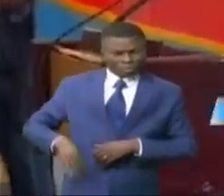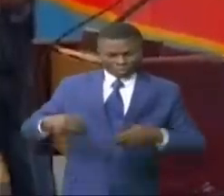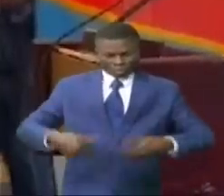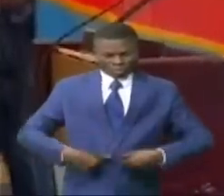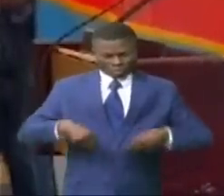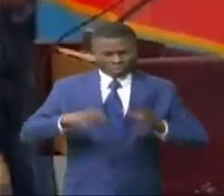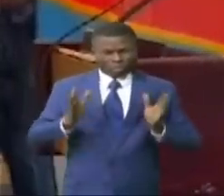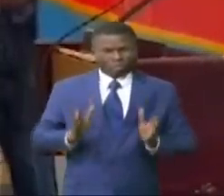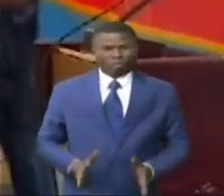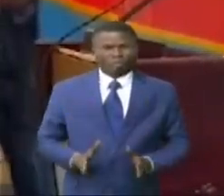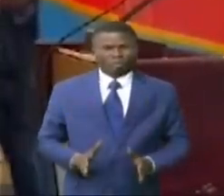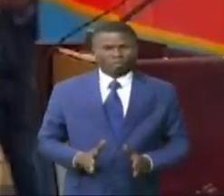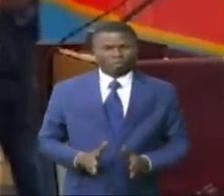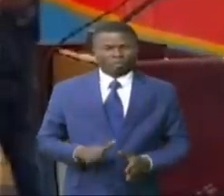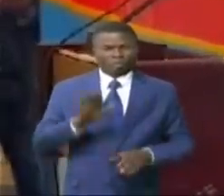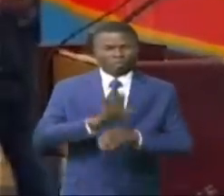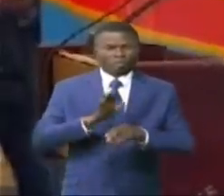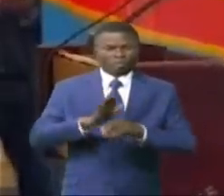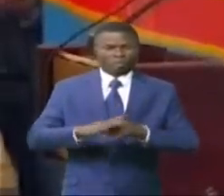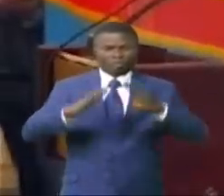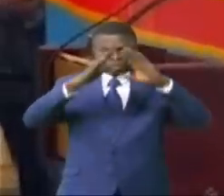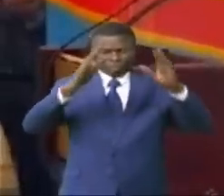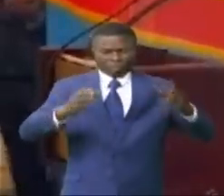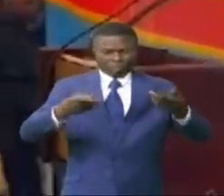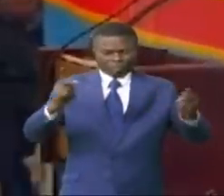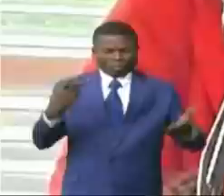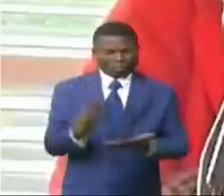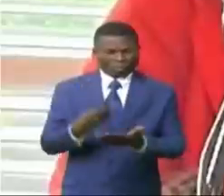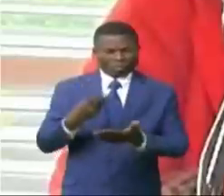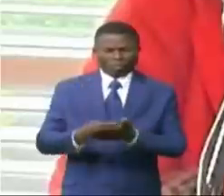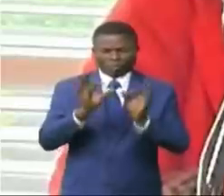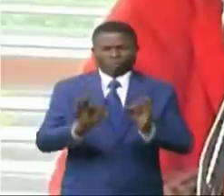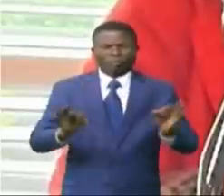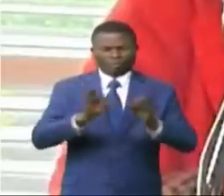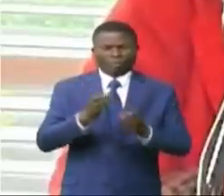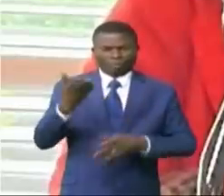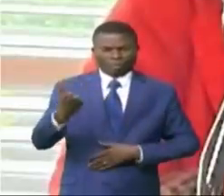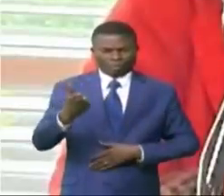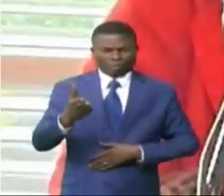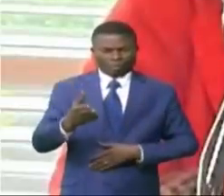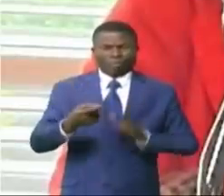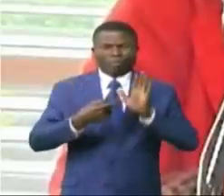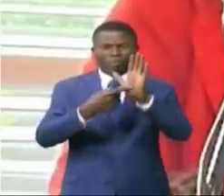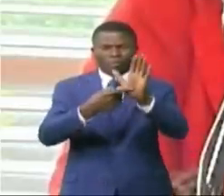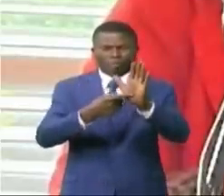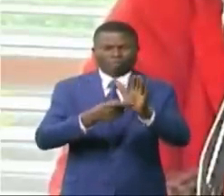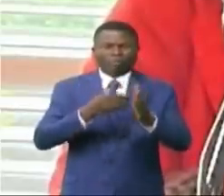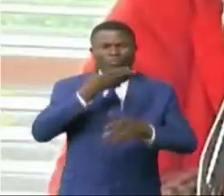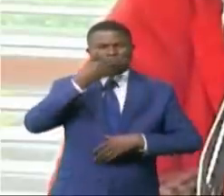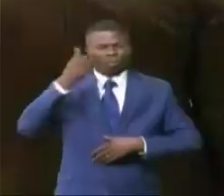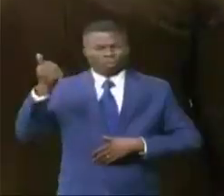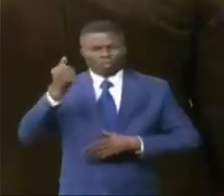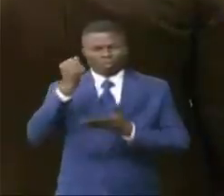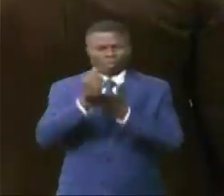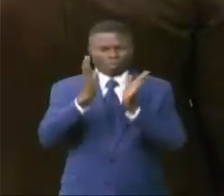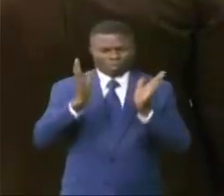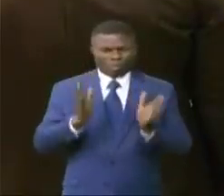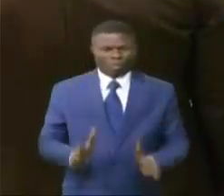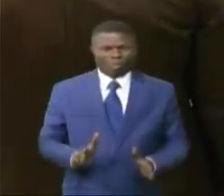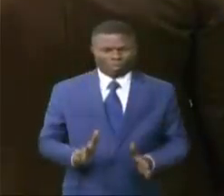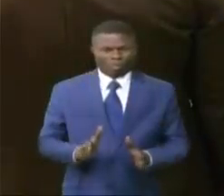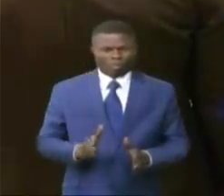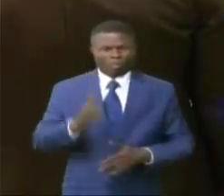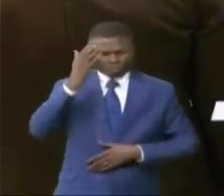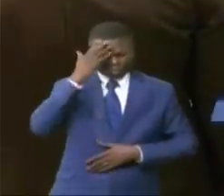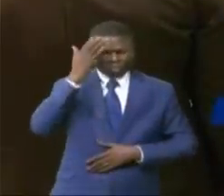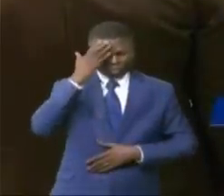Congolais toutes ses infrastructures sportives et culturelles. C'est un réflexe appréciable d'un diplomate qui sait c'est